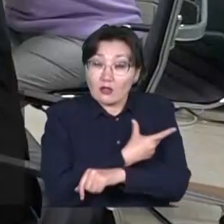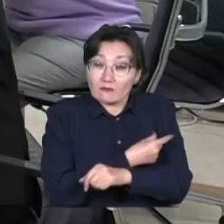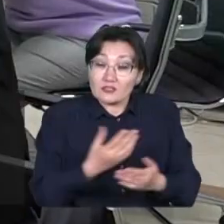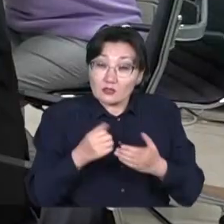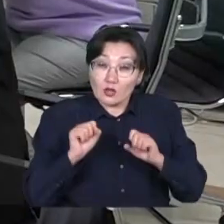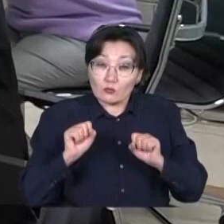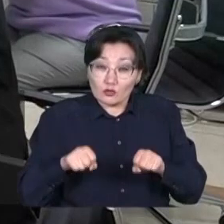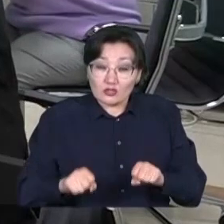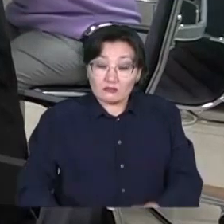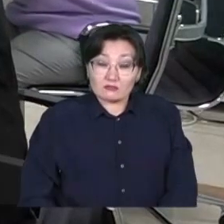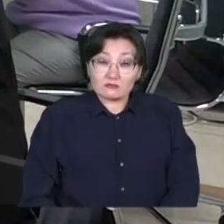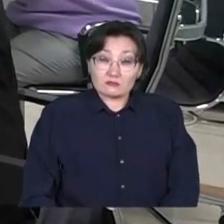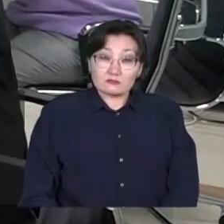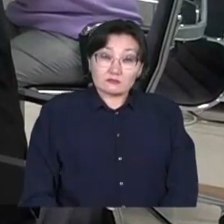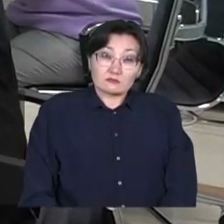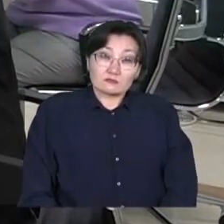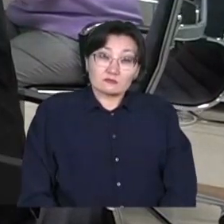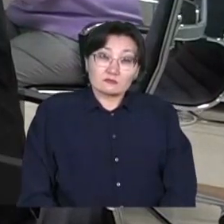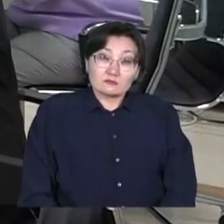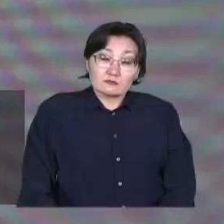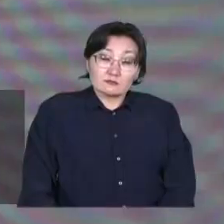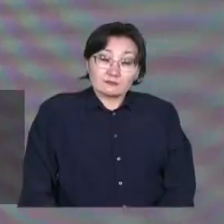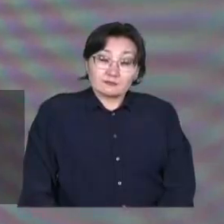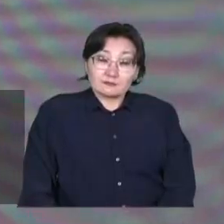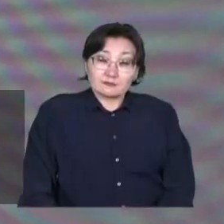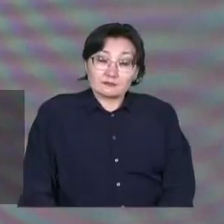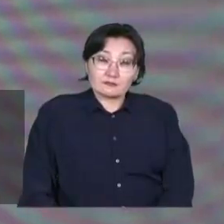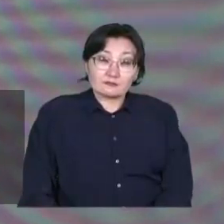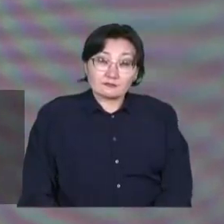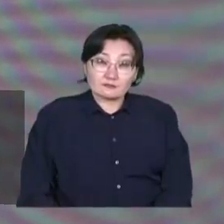салдыра алады. Жансая Олжабек, Әмина Үсенова, Жақсылық Тілепберген, Алматы телеарнасы.